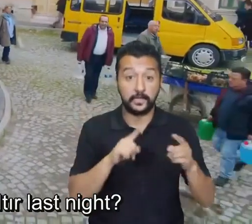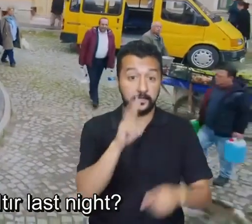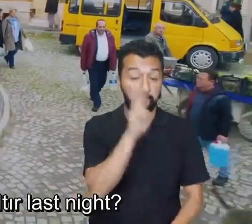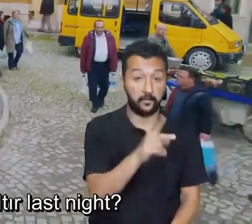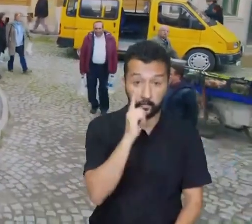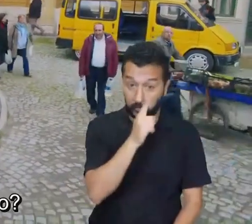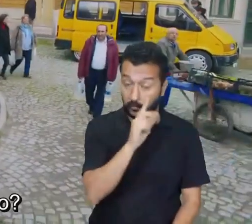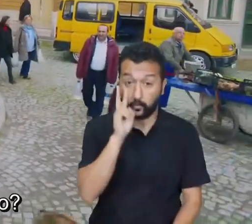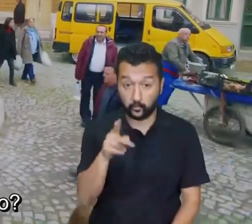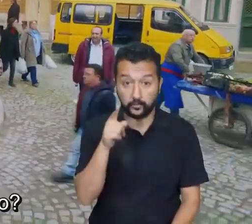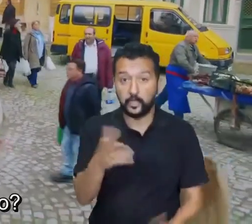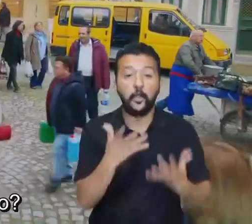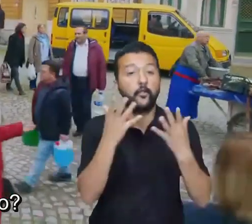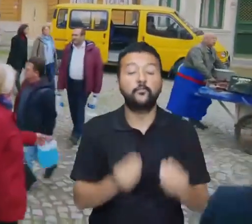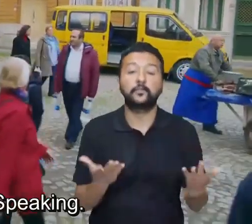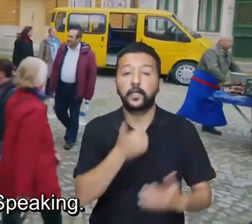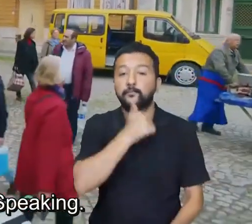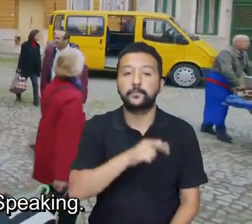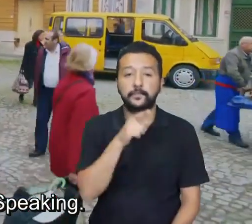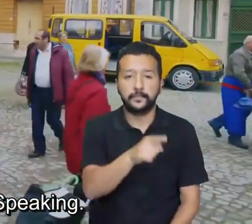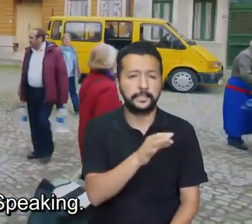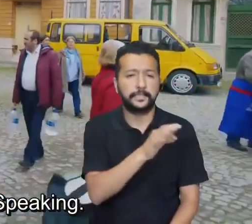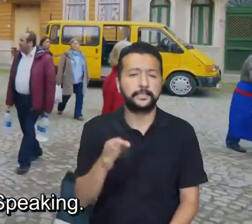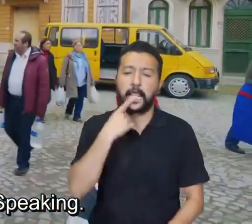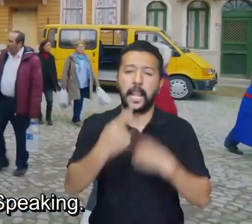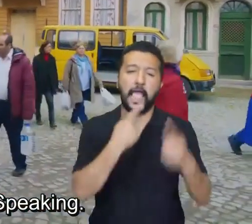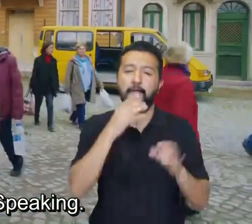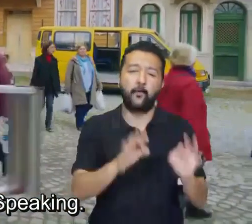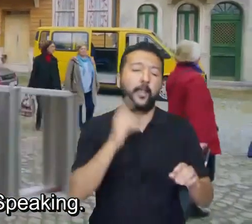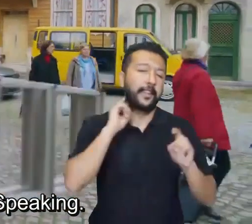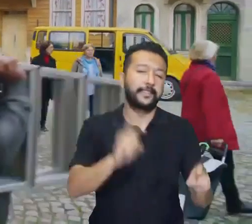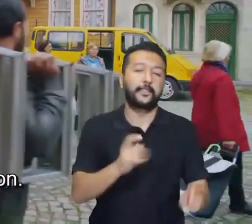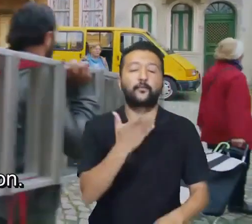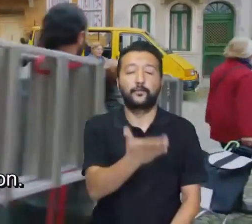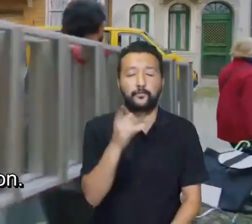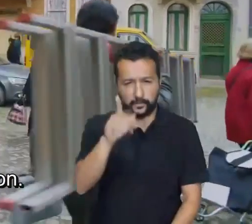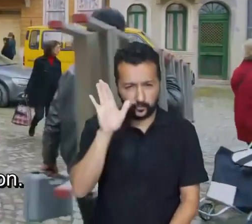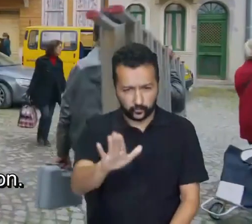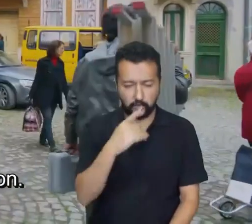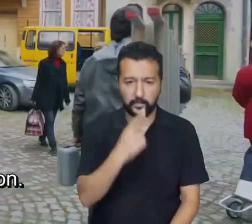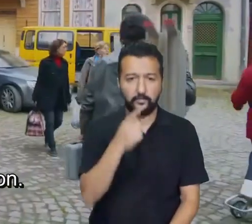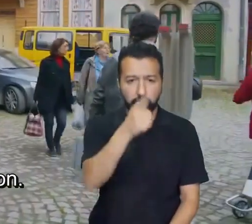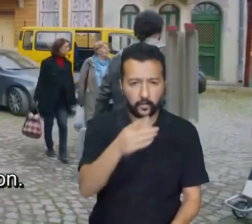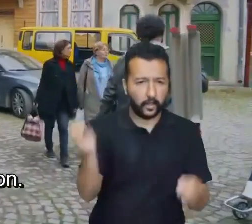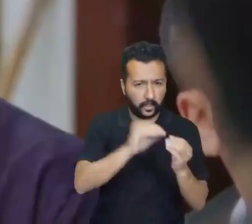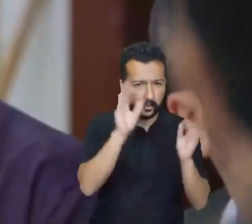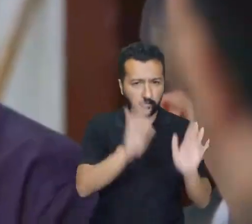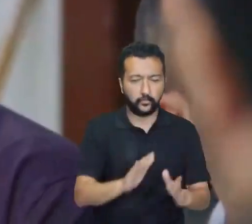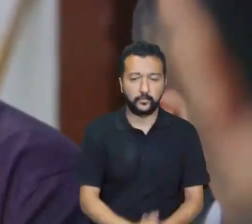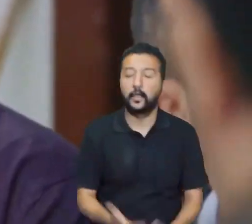bakışlarını gördünüz mü? Ha. Ne varmış ki abi? Ya hiç işte laf olsun torba da olsun konuşuyor. Ya bir dur oğlum be. Bir sulandırma lafı